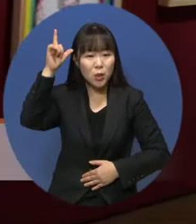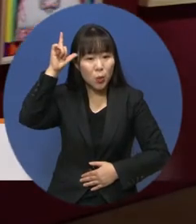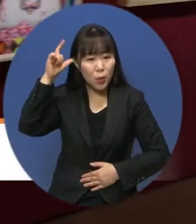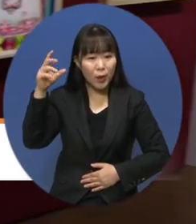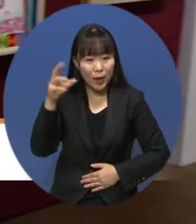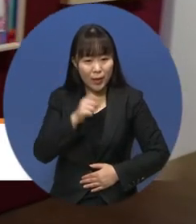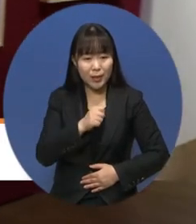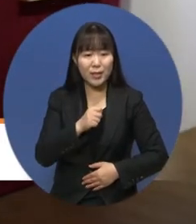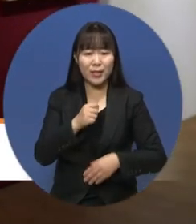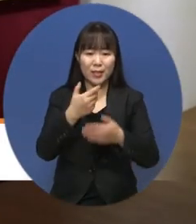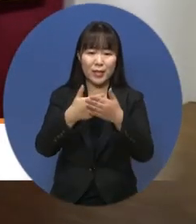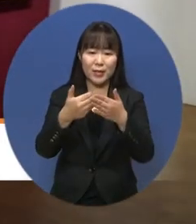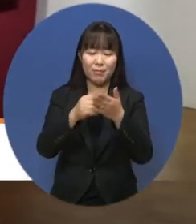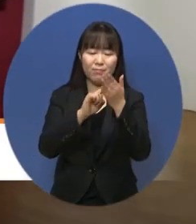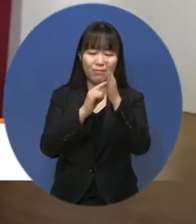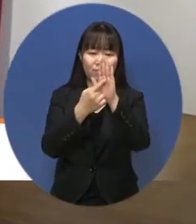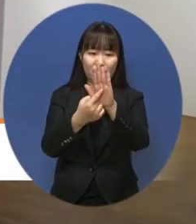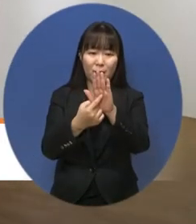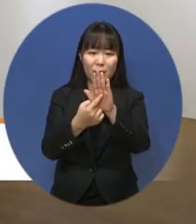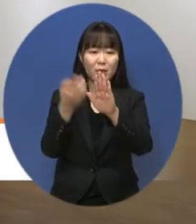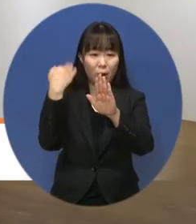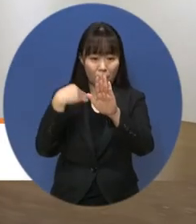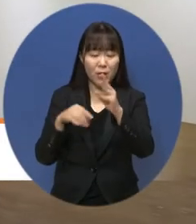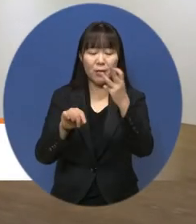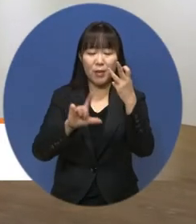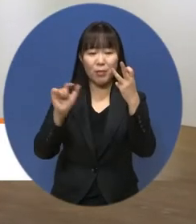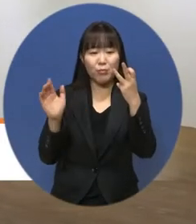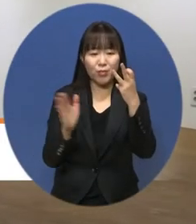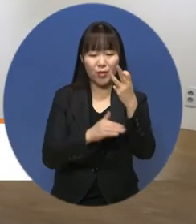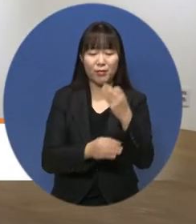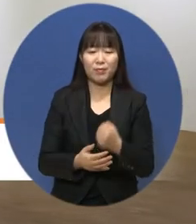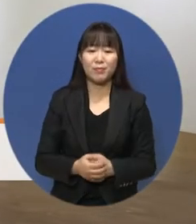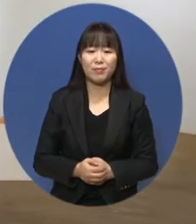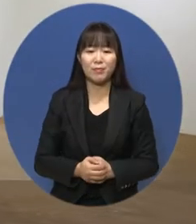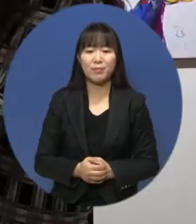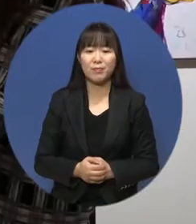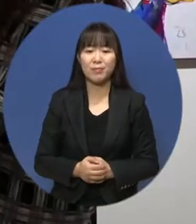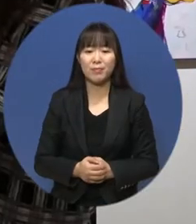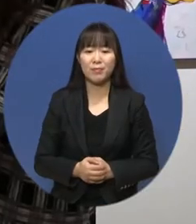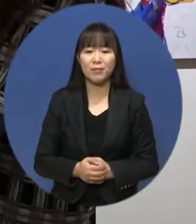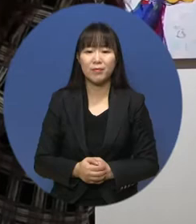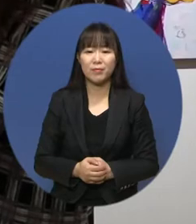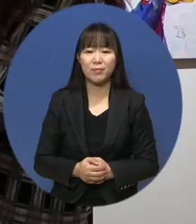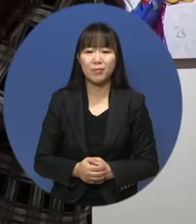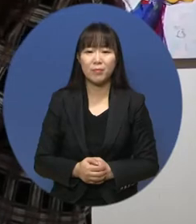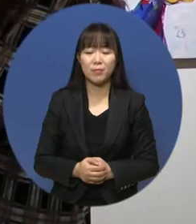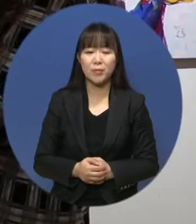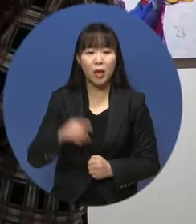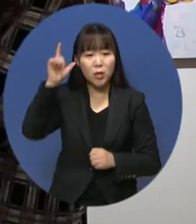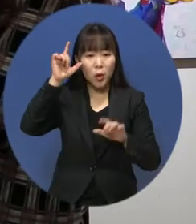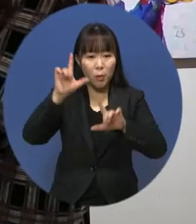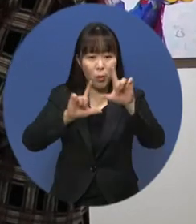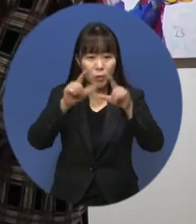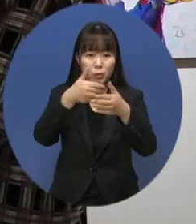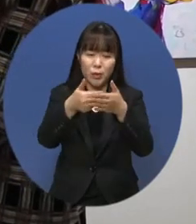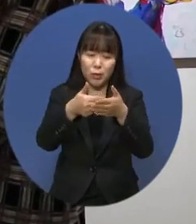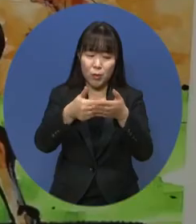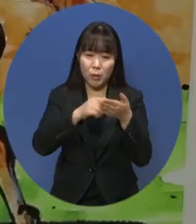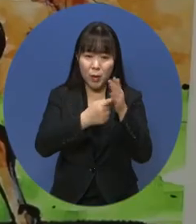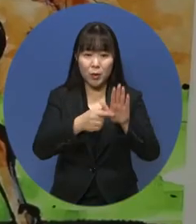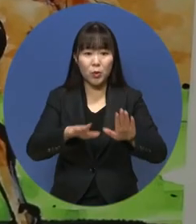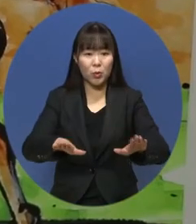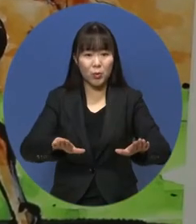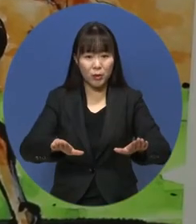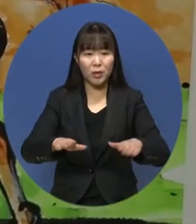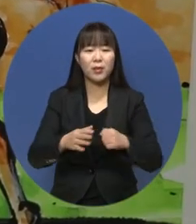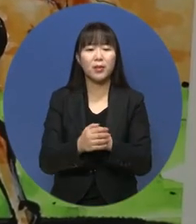조명하는 신축년 새화전이 지난 13일부터 열리고 있습니다. 소의 모습을 미술로 풀어내는 이번